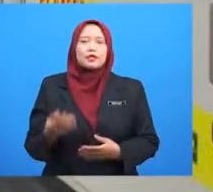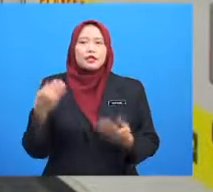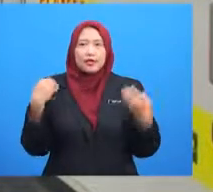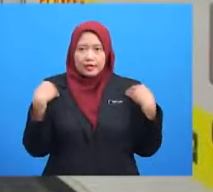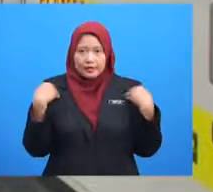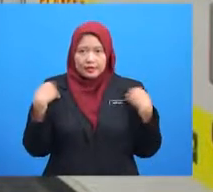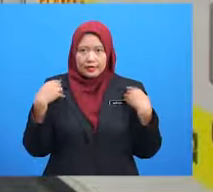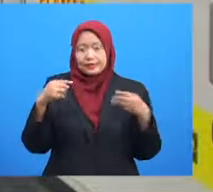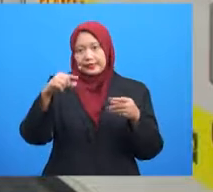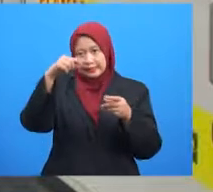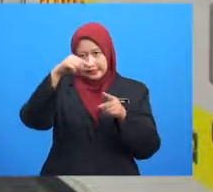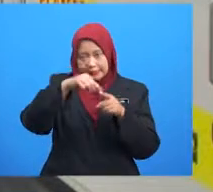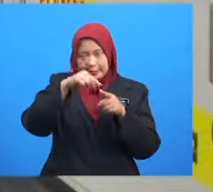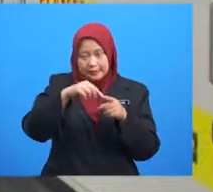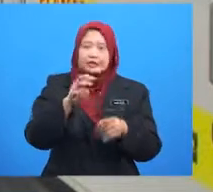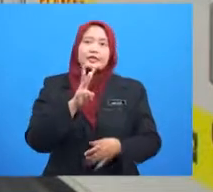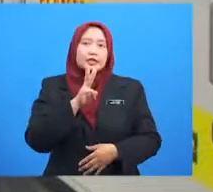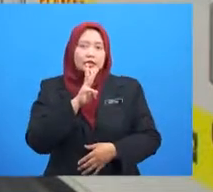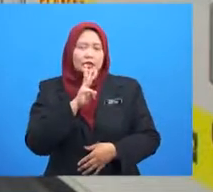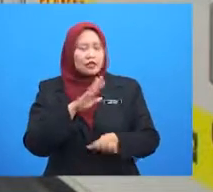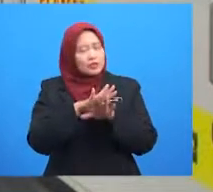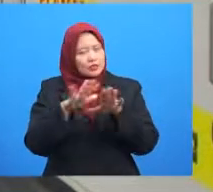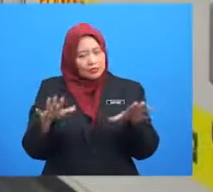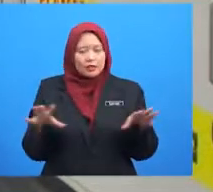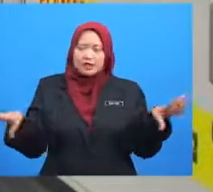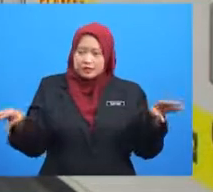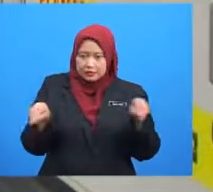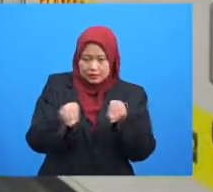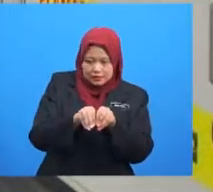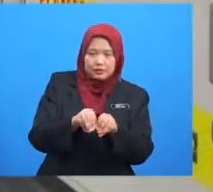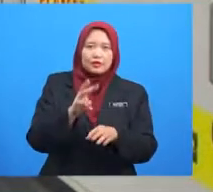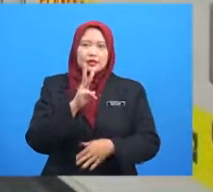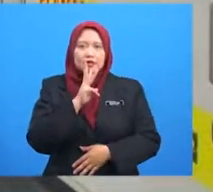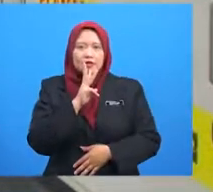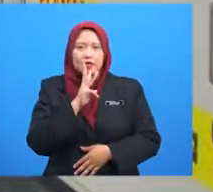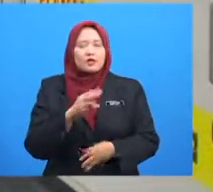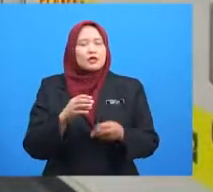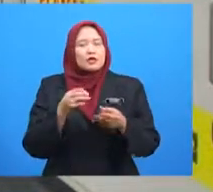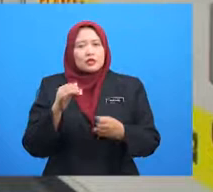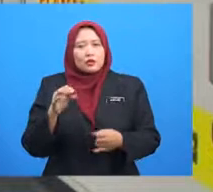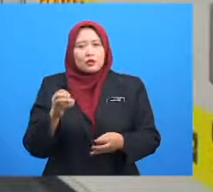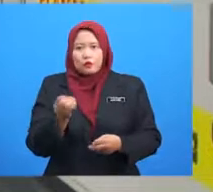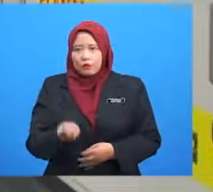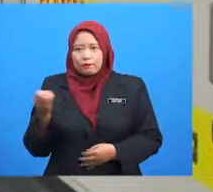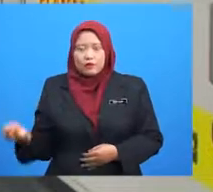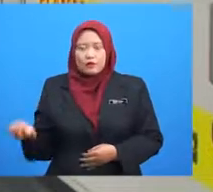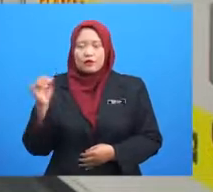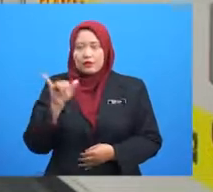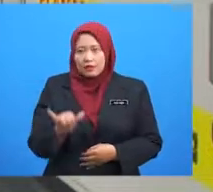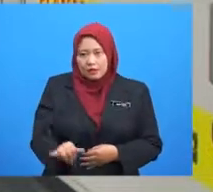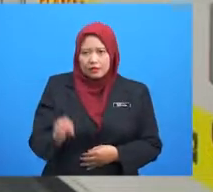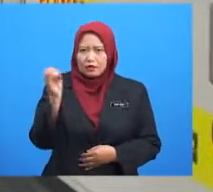ialah objek yang tidak menyerap air. Manakala, objek yang sudah tiada titisan air itu